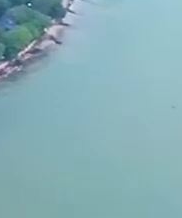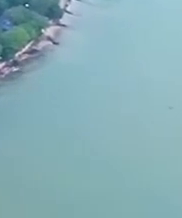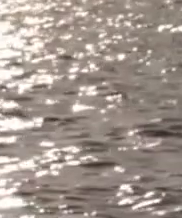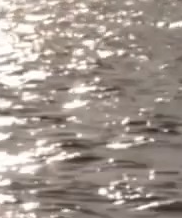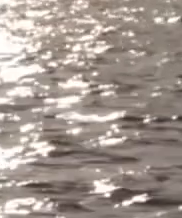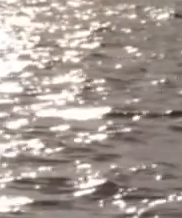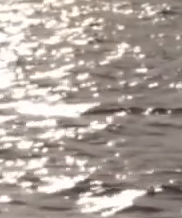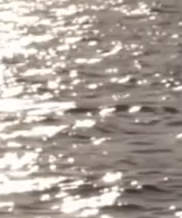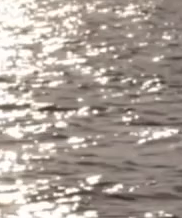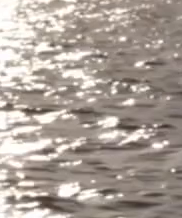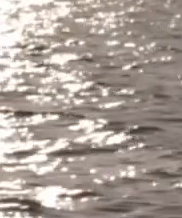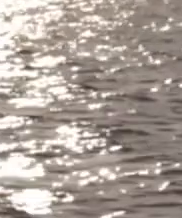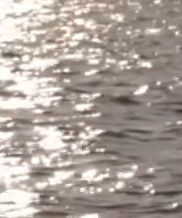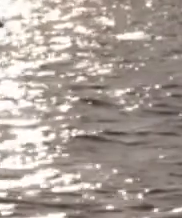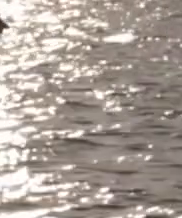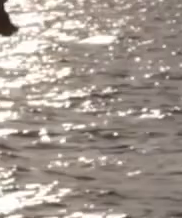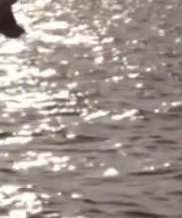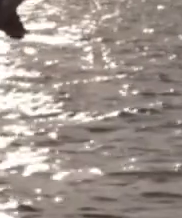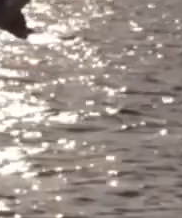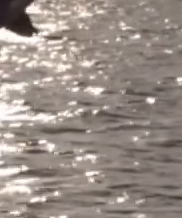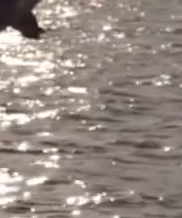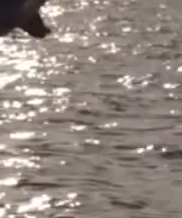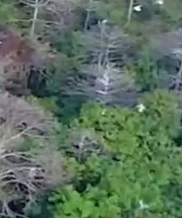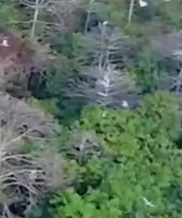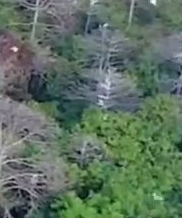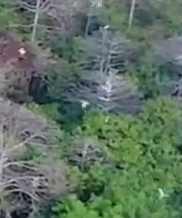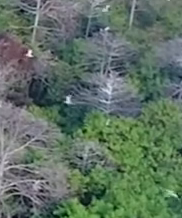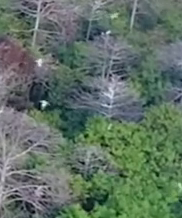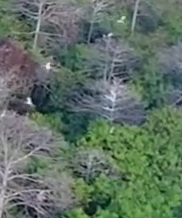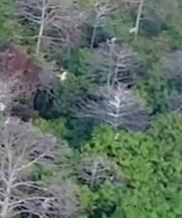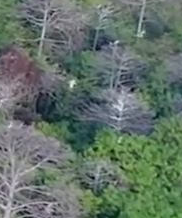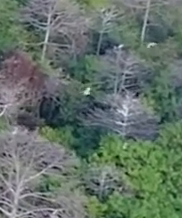2,5 km dari Pantai Kartini dan dapat